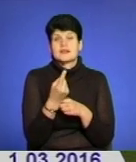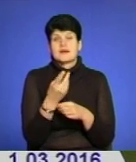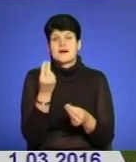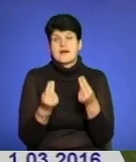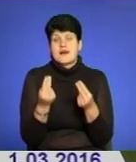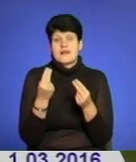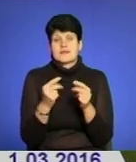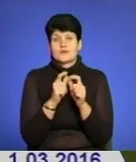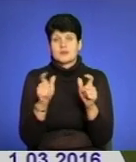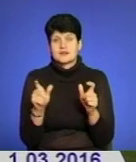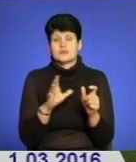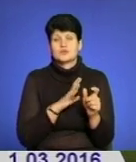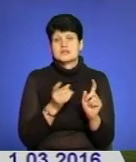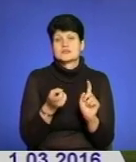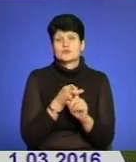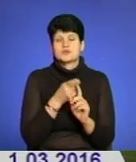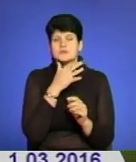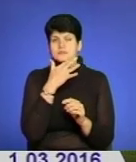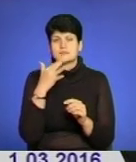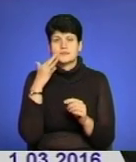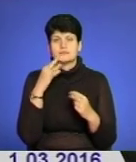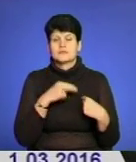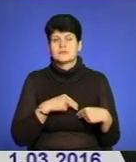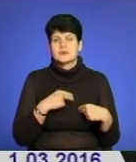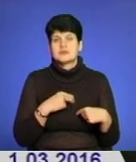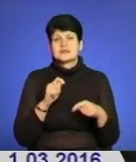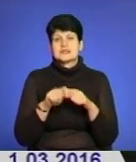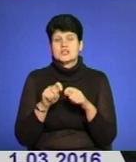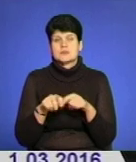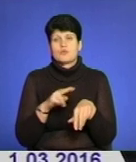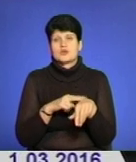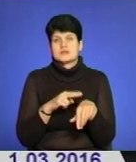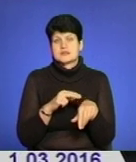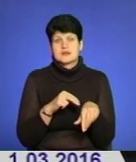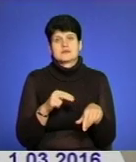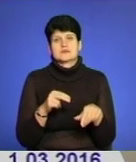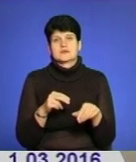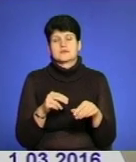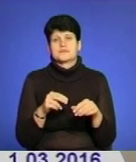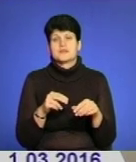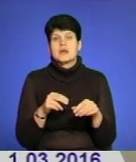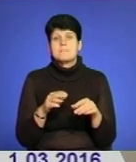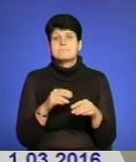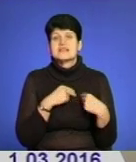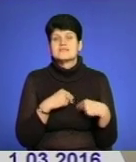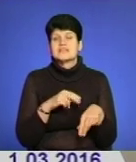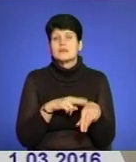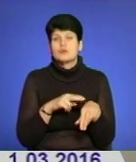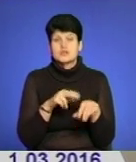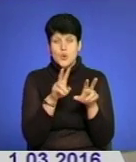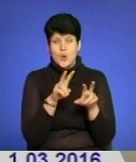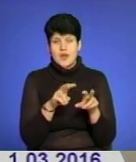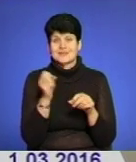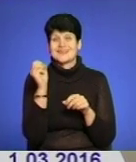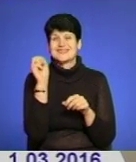До заходів були залучені майже півсотні оперативників, слідчих та поліцейських роти особливого призначення. Працівники поліції оглянули